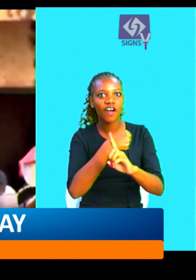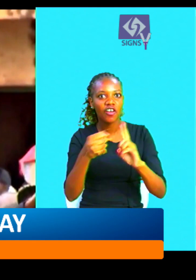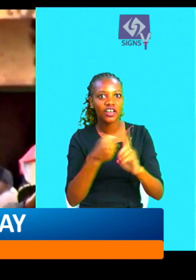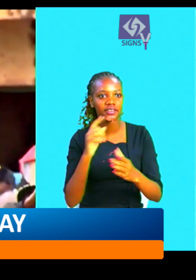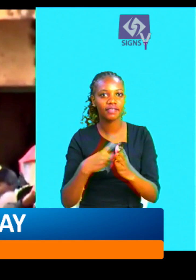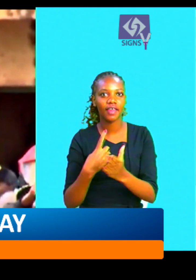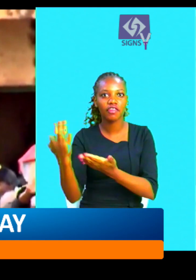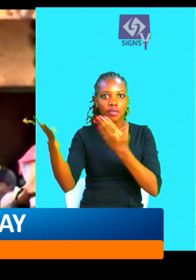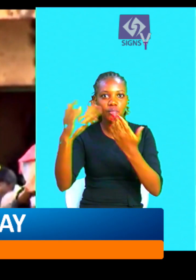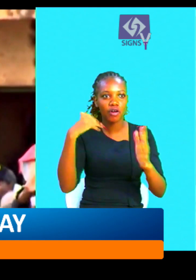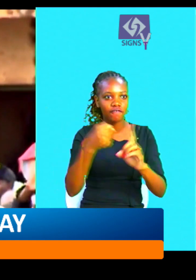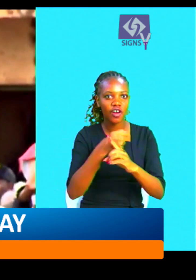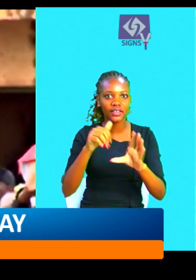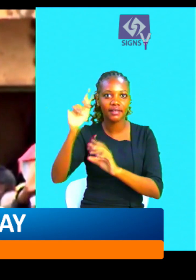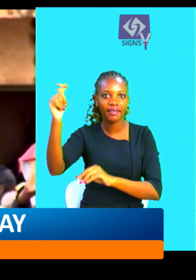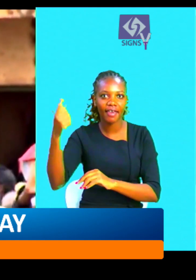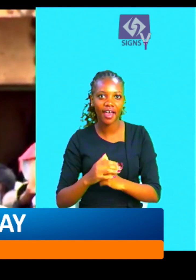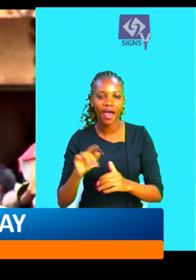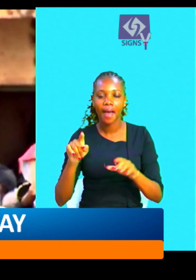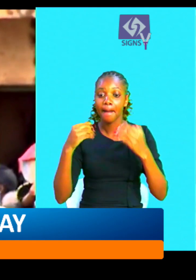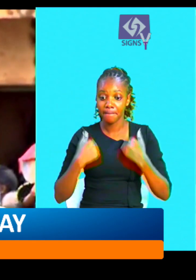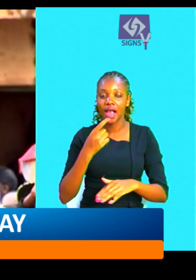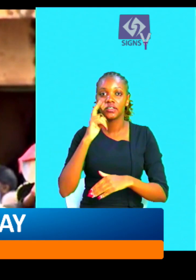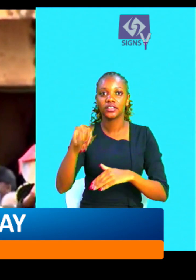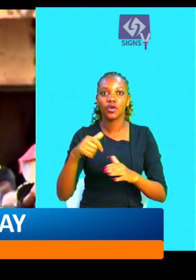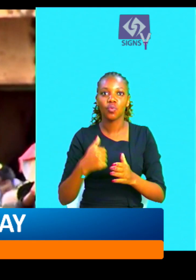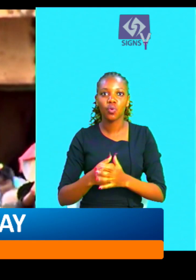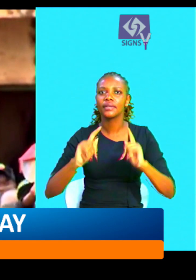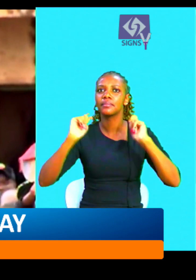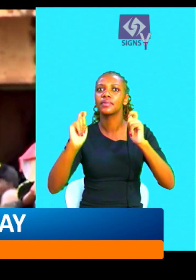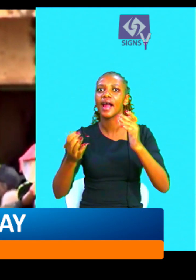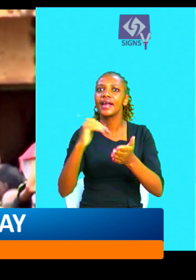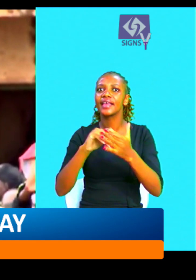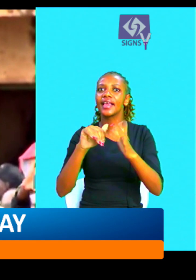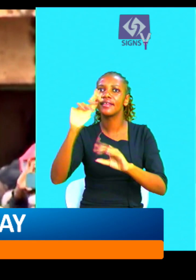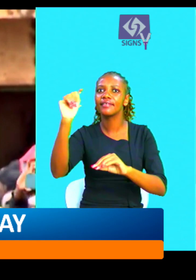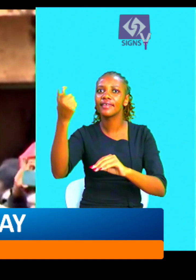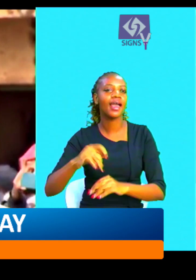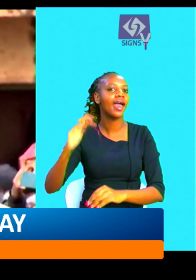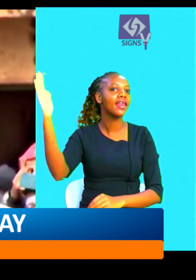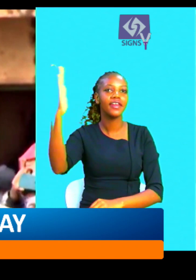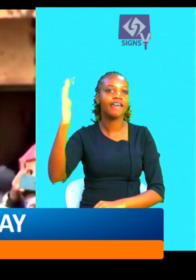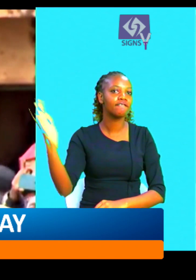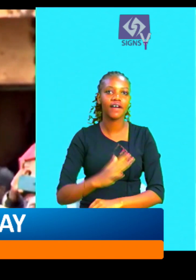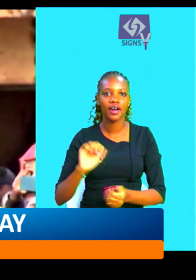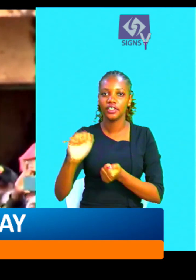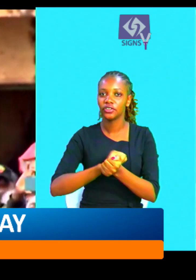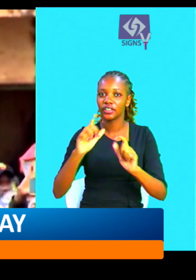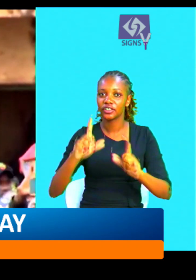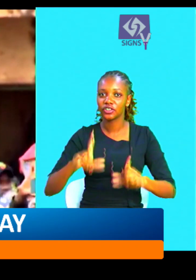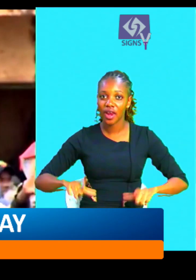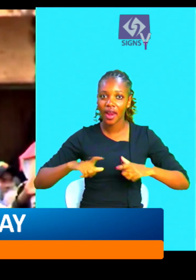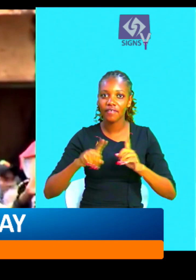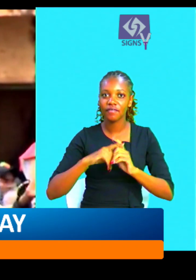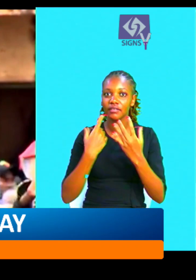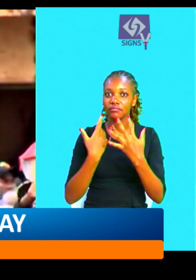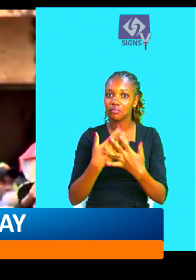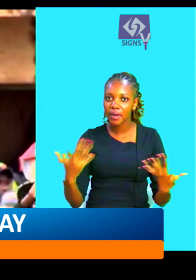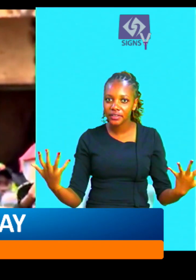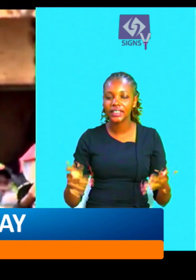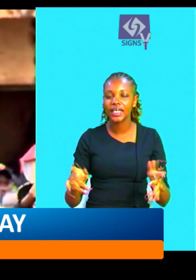wakalete pata nusu mkate, wakakuja wakalete kisirani kwa Uhuru wakapata handshake. Hapa hakuna handshake, hakuna nusu